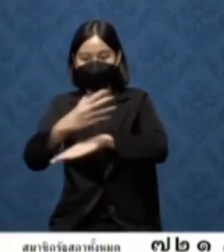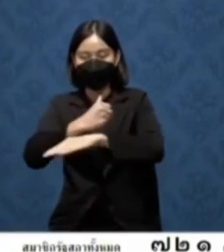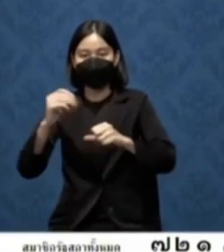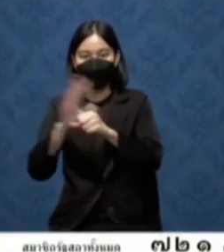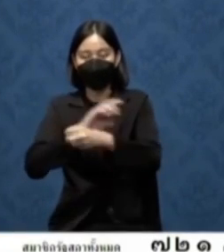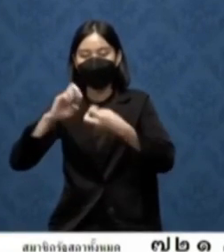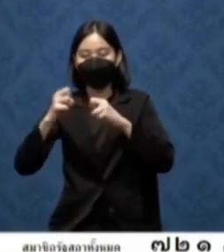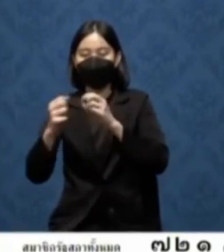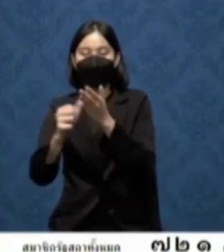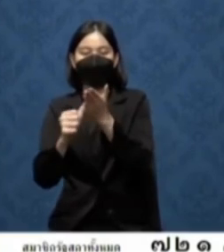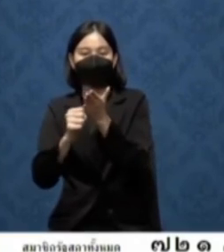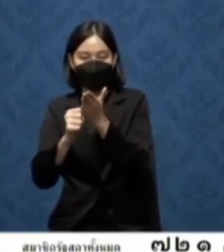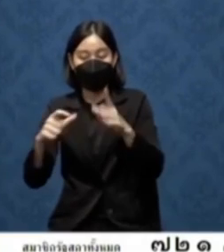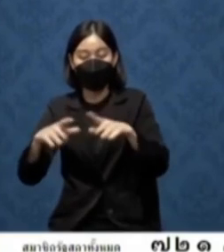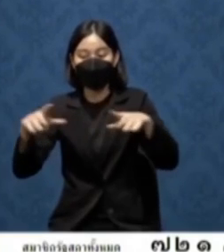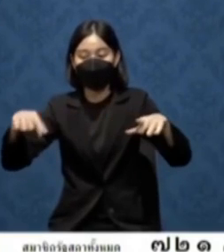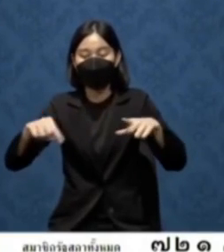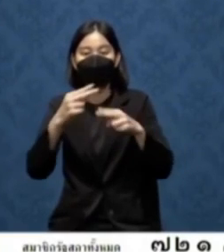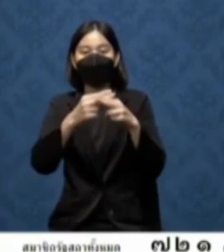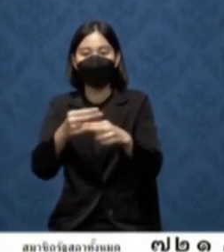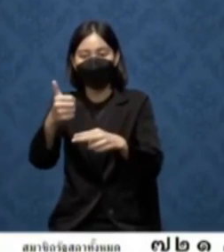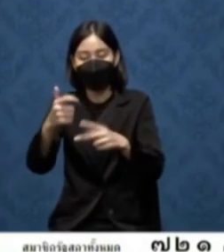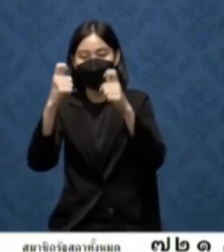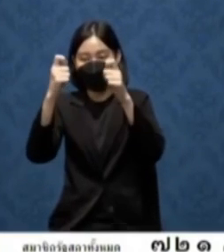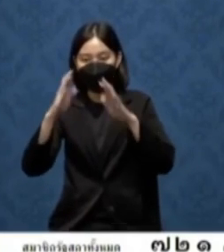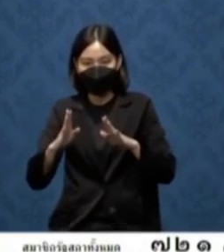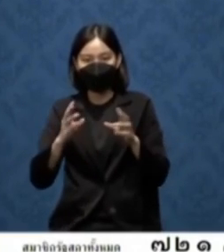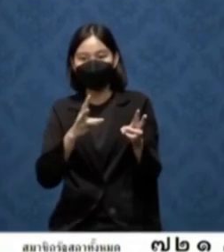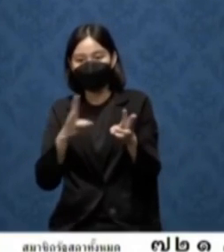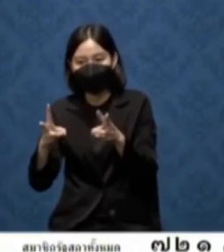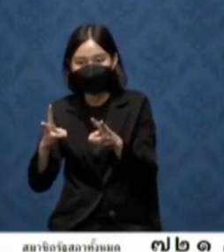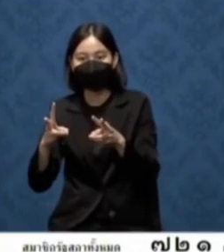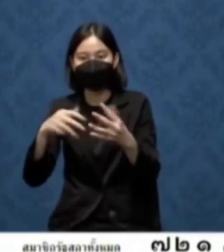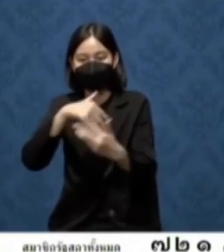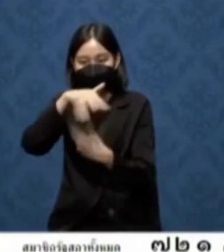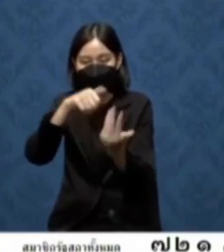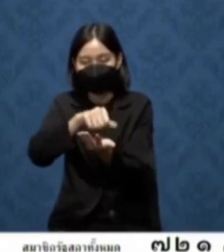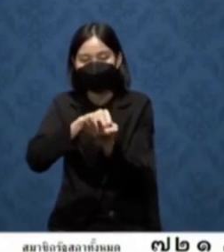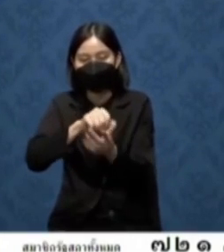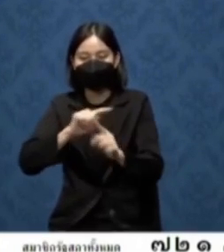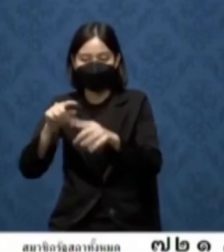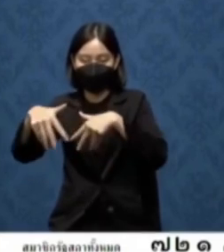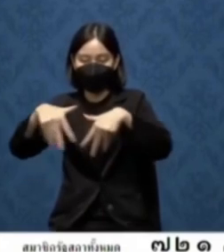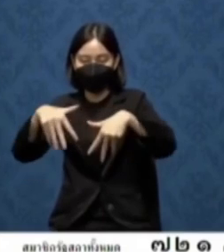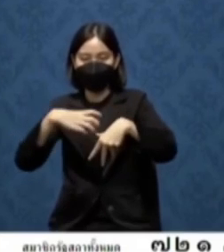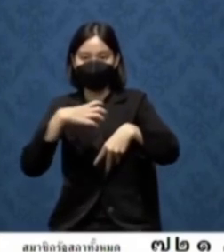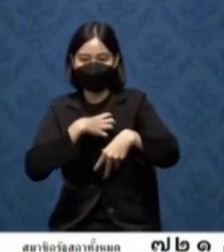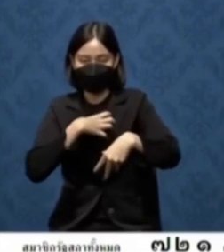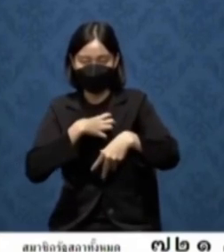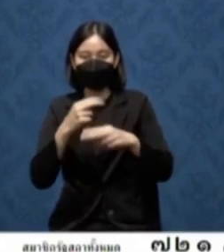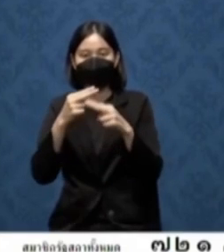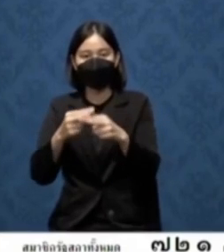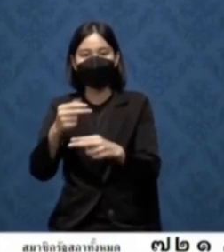ก้ปัญหาในพื้นที่เองได้สามารถออกแบบจัดการบริการสาธารณะแบบที่ประชาชนต้องการได้ด้วยตัวเ